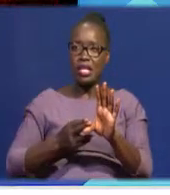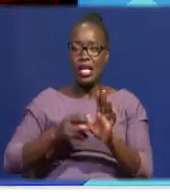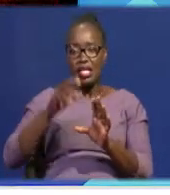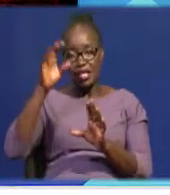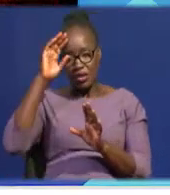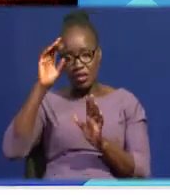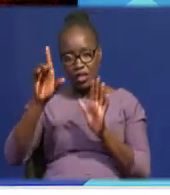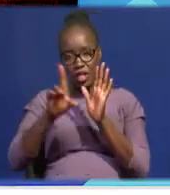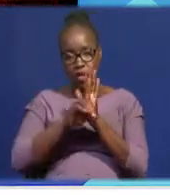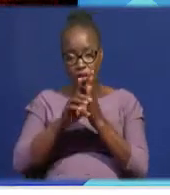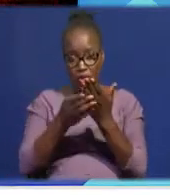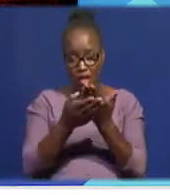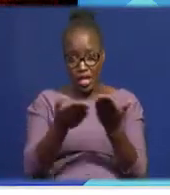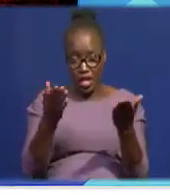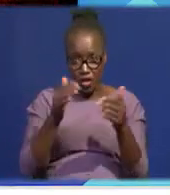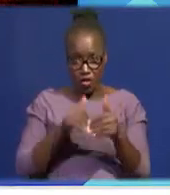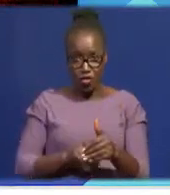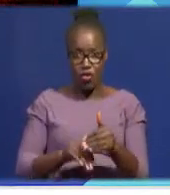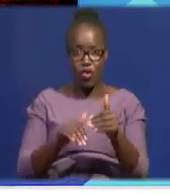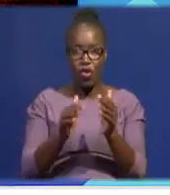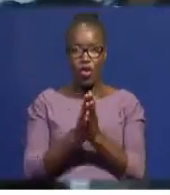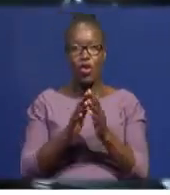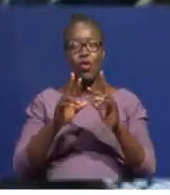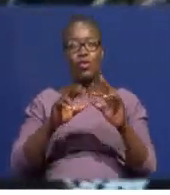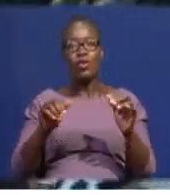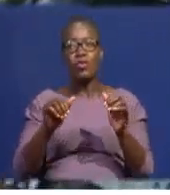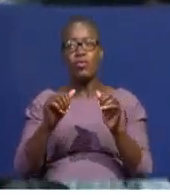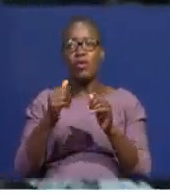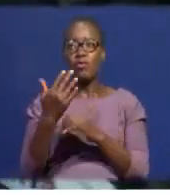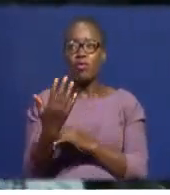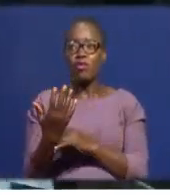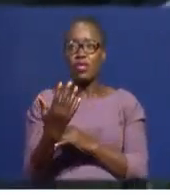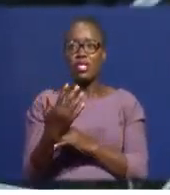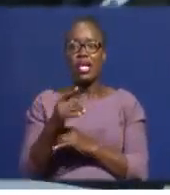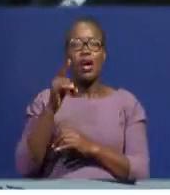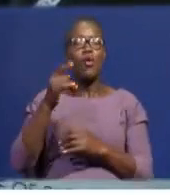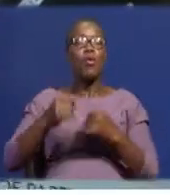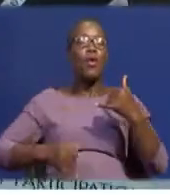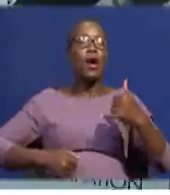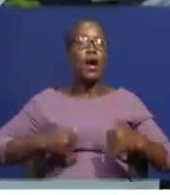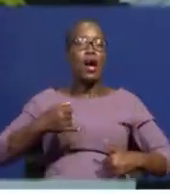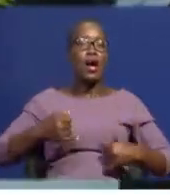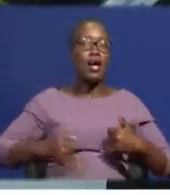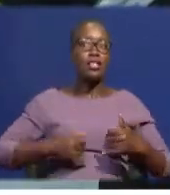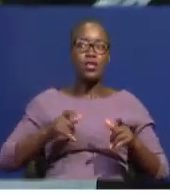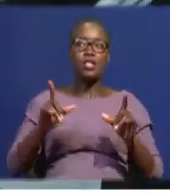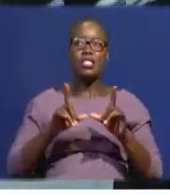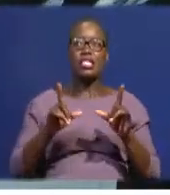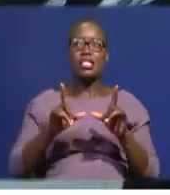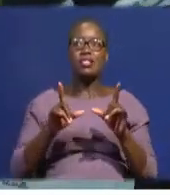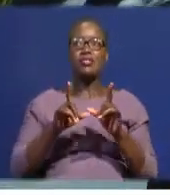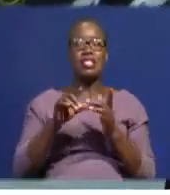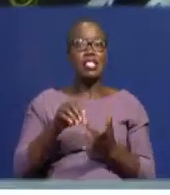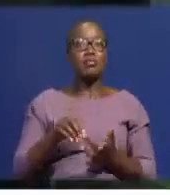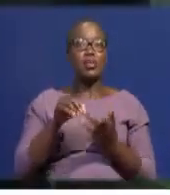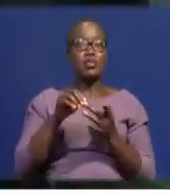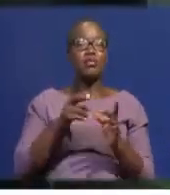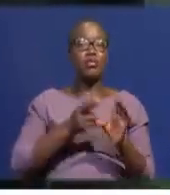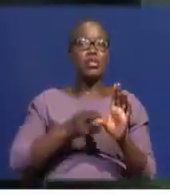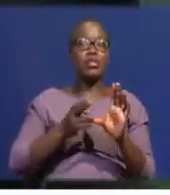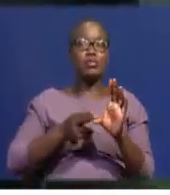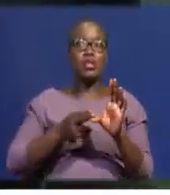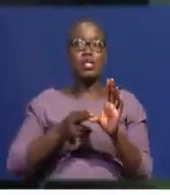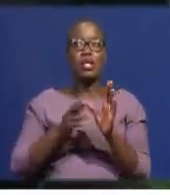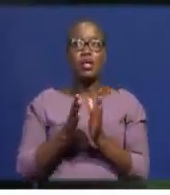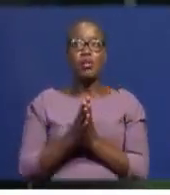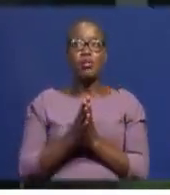wanazingatia sheria zilizowekwa. Wakaguzi 45 hawangeweza kuficha furaha yao baada ya kupewa vyeti maalum vya kushiriki na kundi